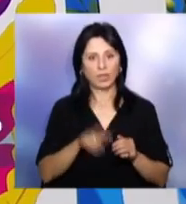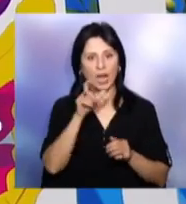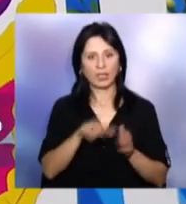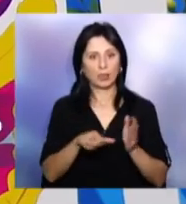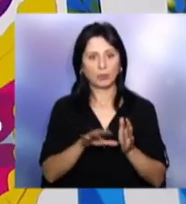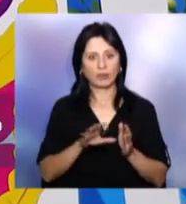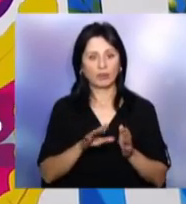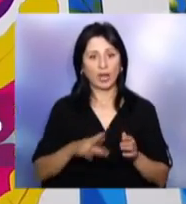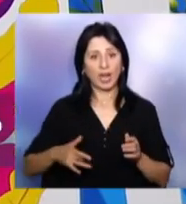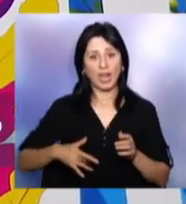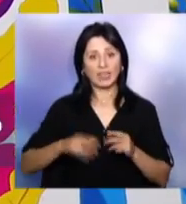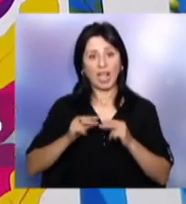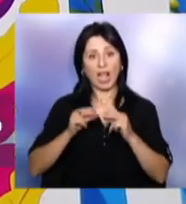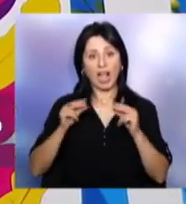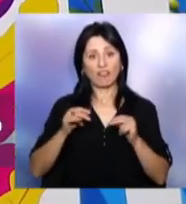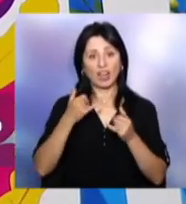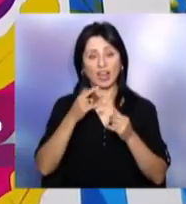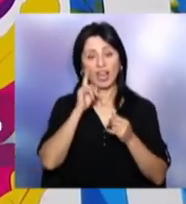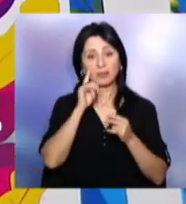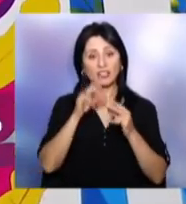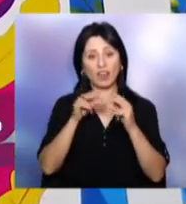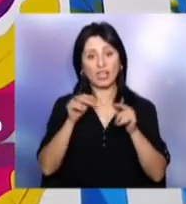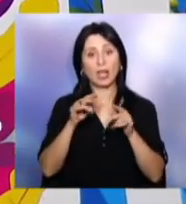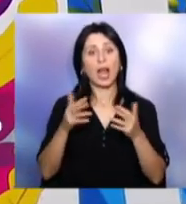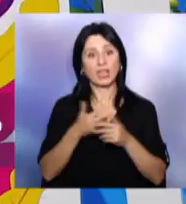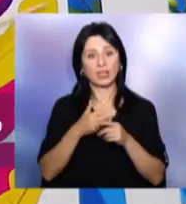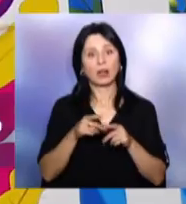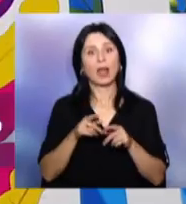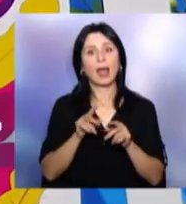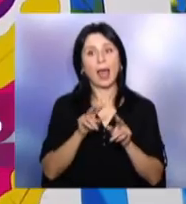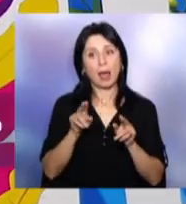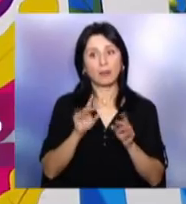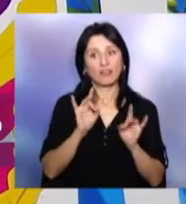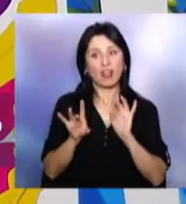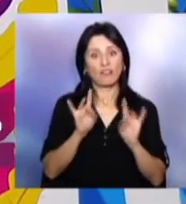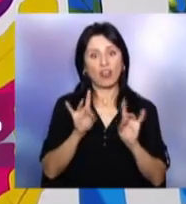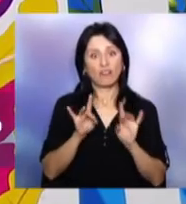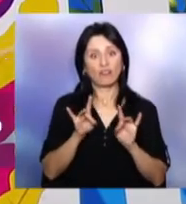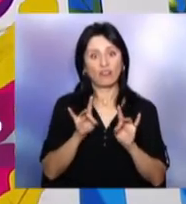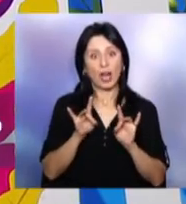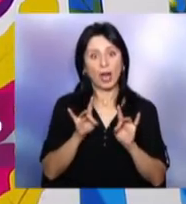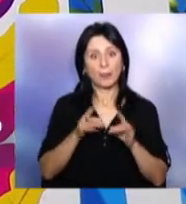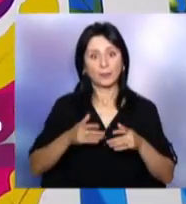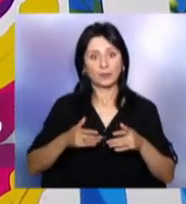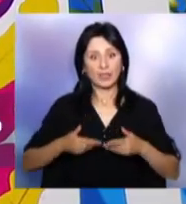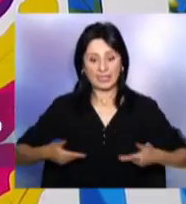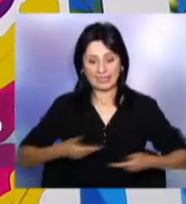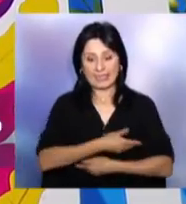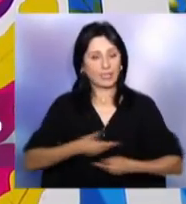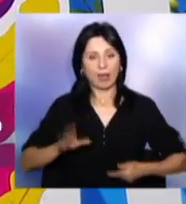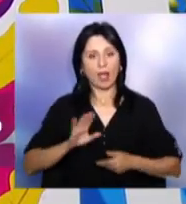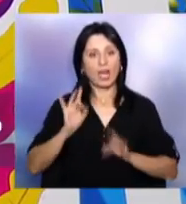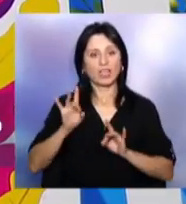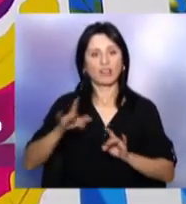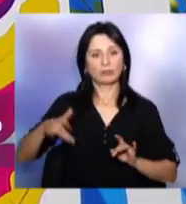ადამიანს. ნაღვლის ბუშტის ანთების დროს შეიძლება იყოს, რა თქმა უნდა, ასეთივე შეტევითი ტკივილი, მაგრამ ასეთი კლასიკური სურათი სარტყლის, რა თქმა უნდა,